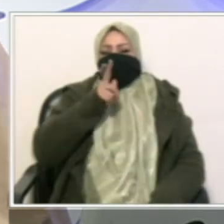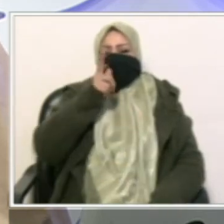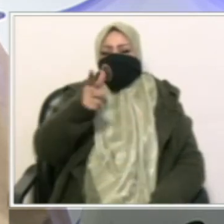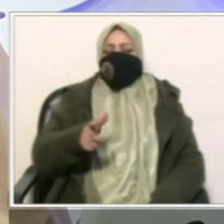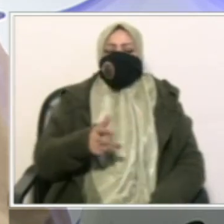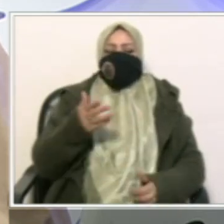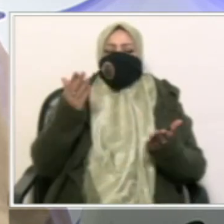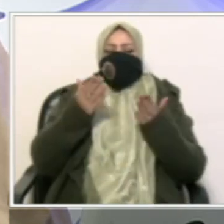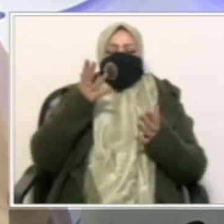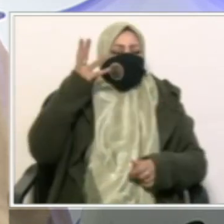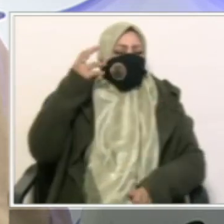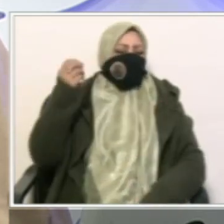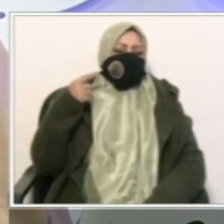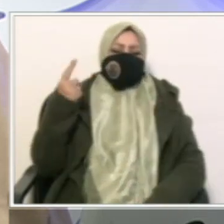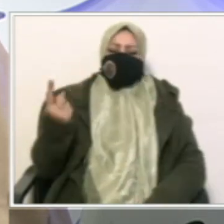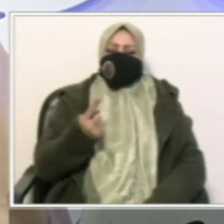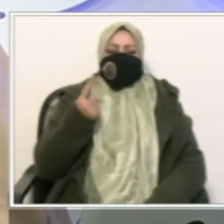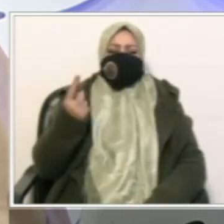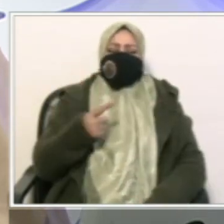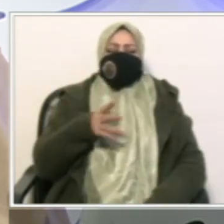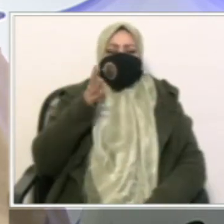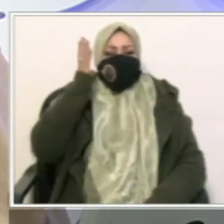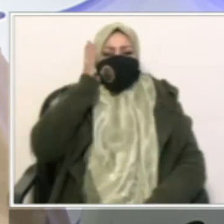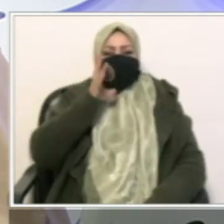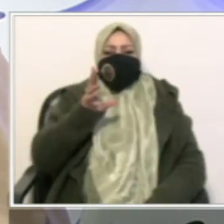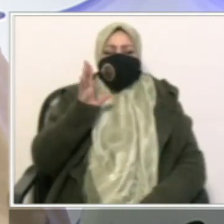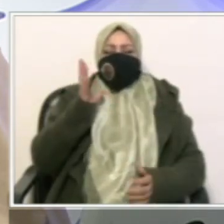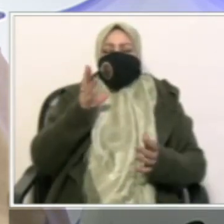لا السجود قبلي ولا بعدي، ولا يترتب عليه شيء.